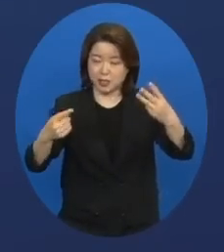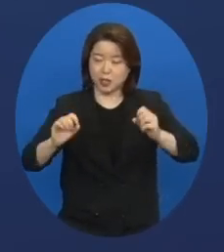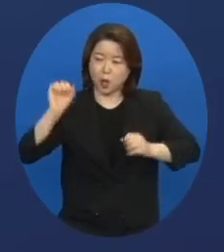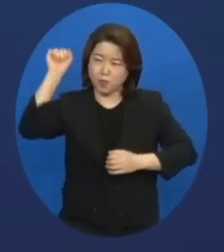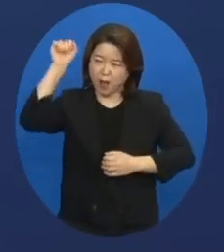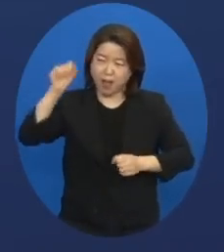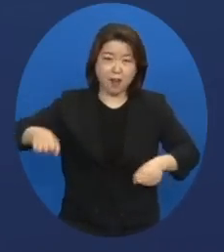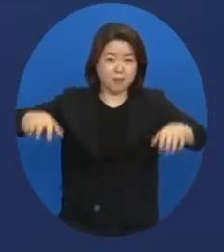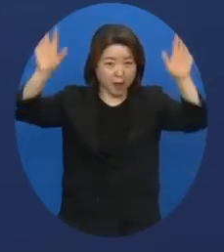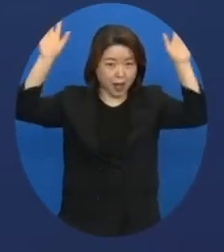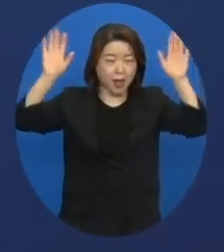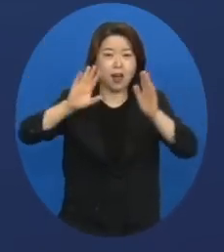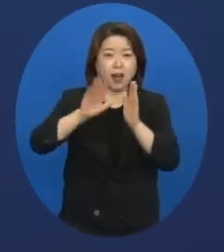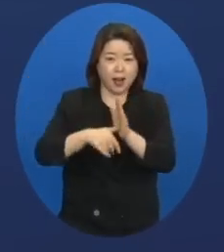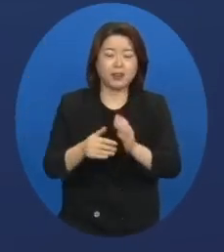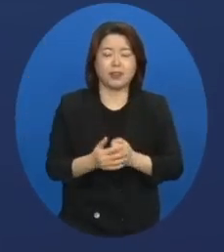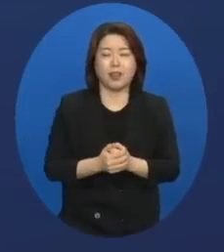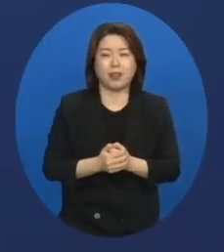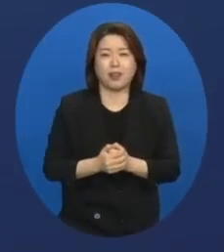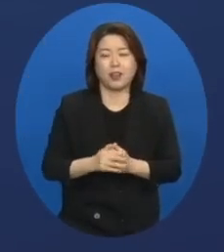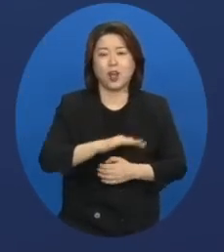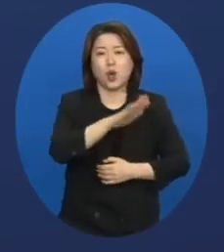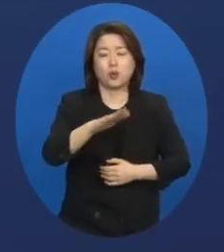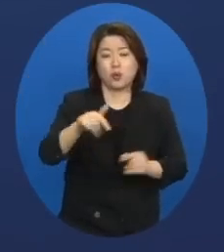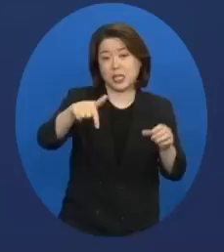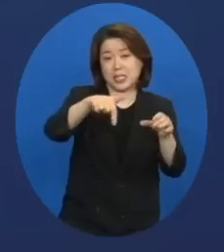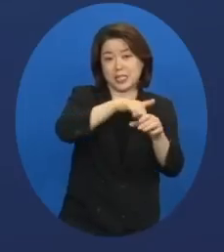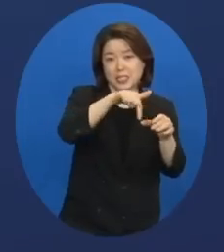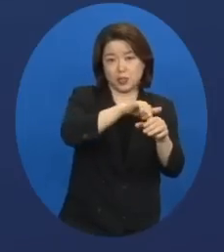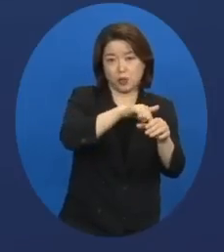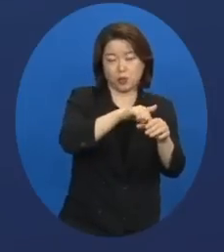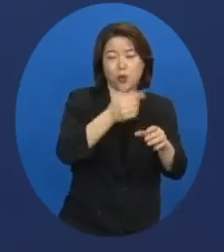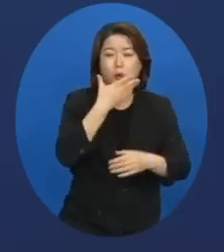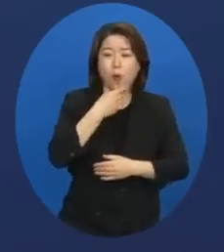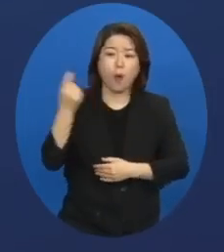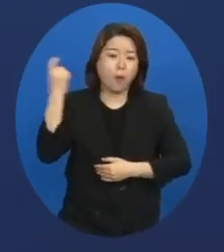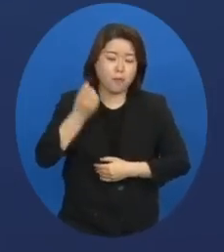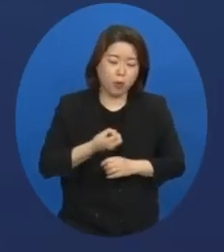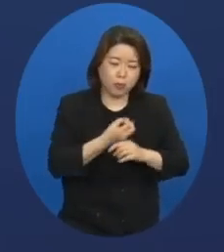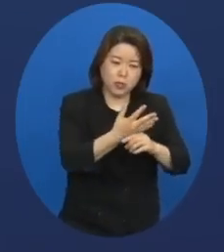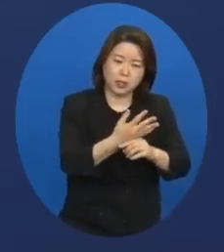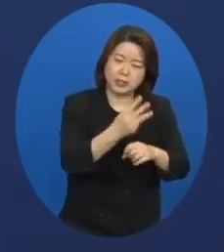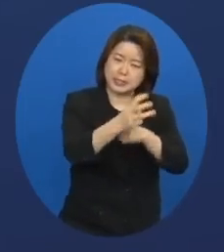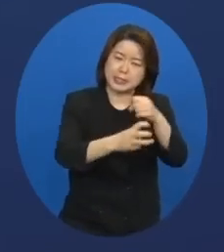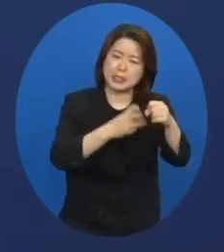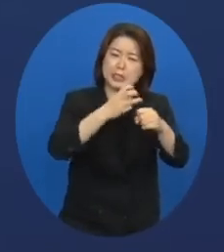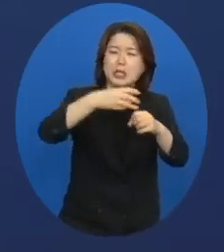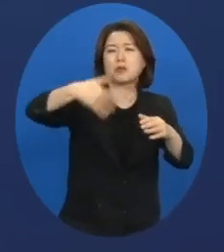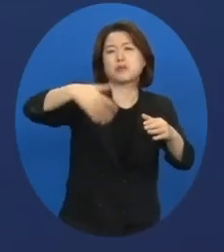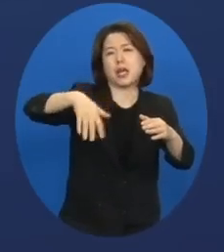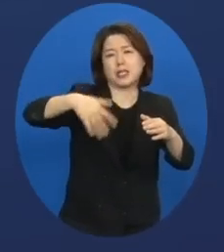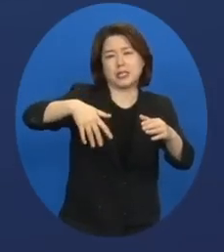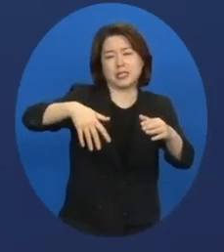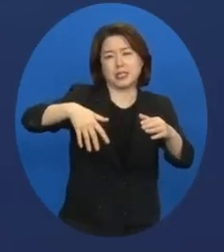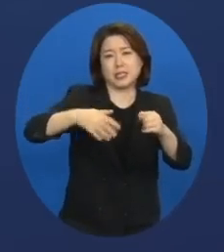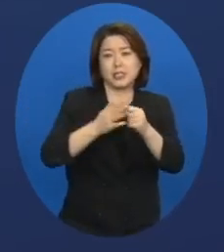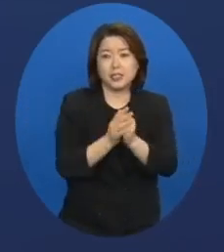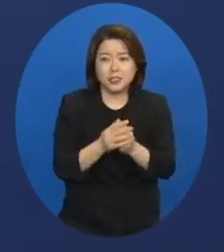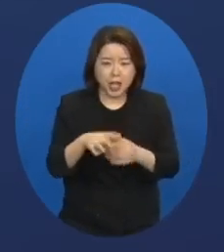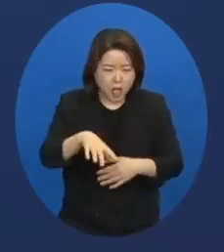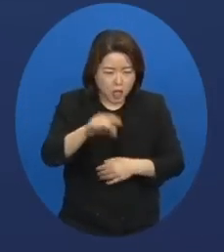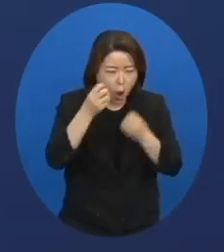당시에 우리 기독교는 이제 복음이 전해진 지 30년도 채 안 되는 정말